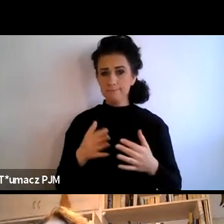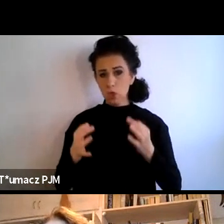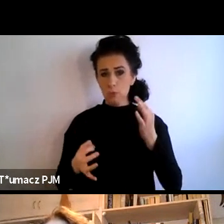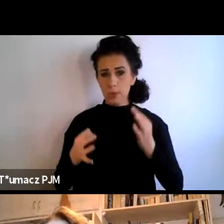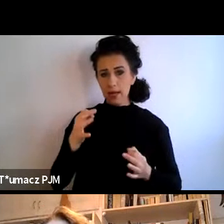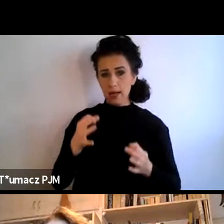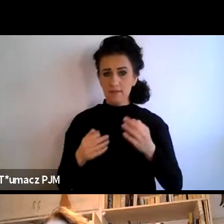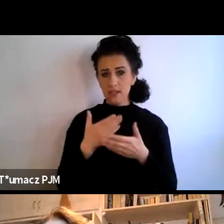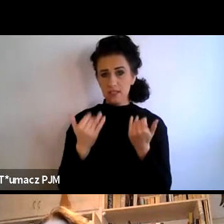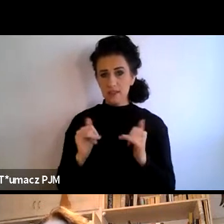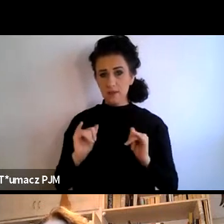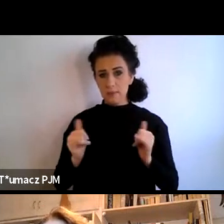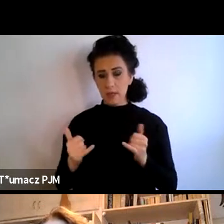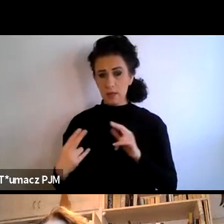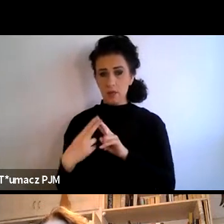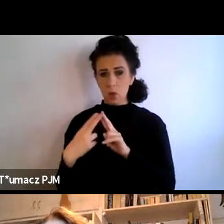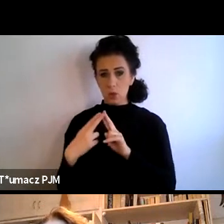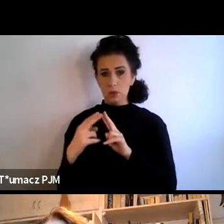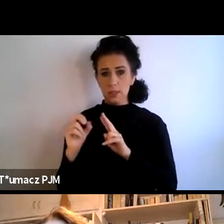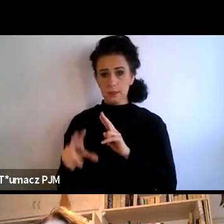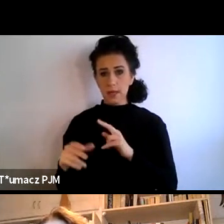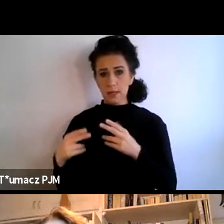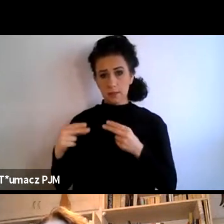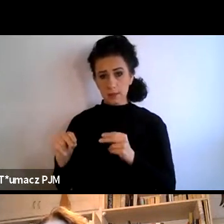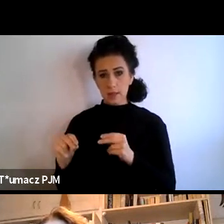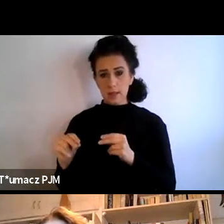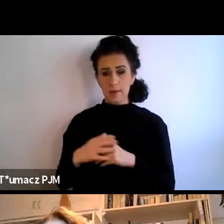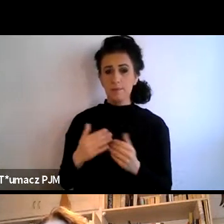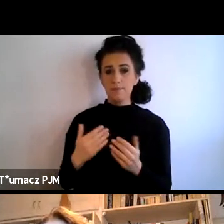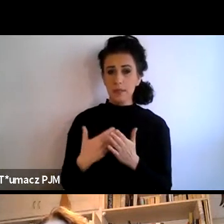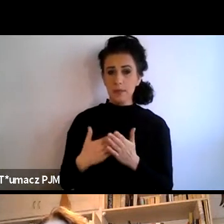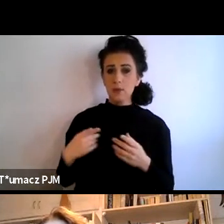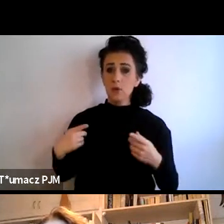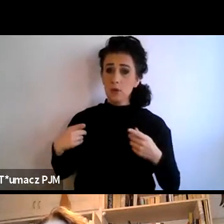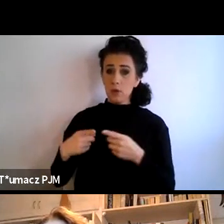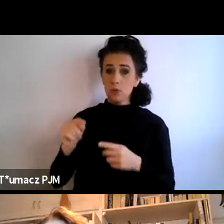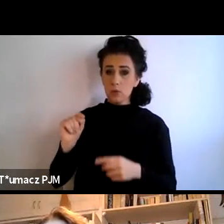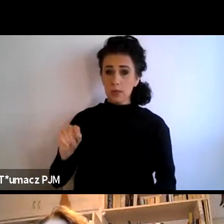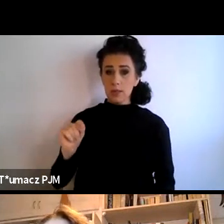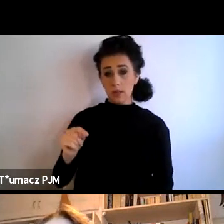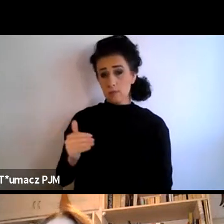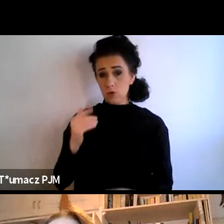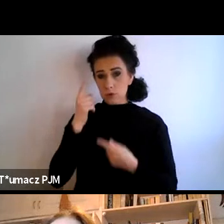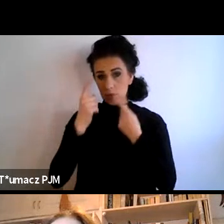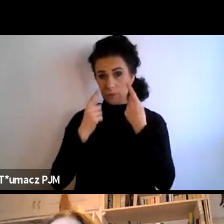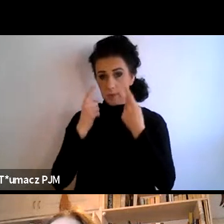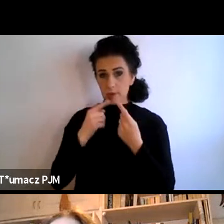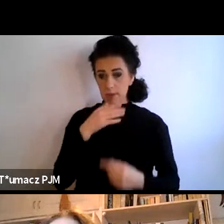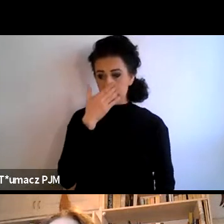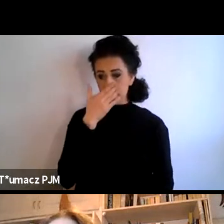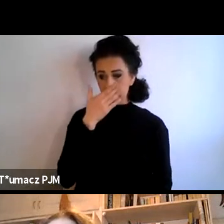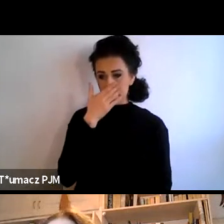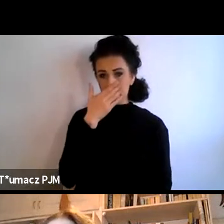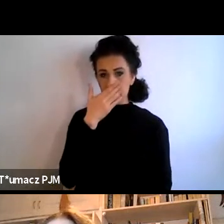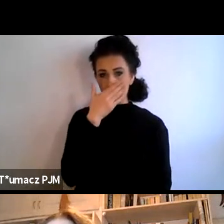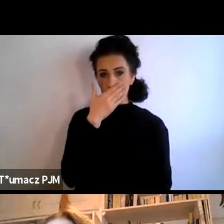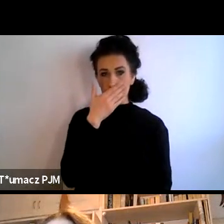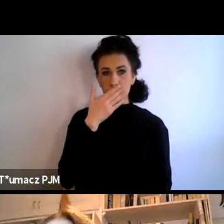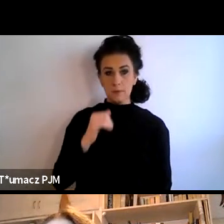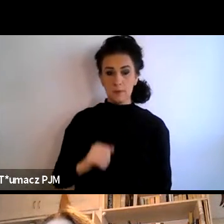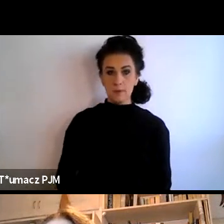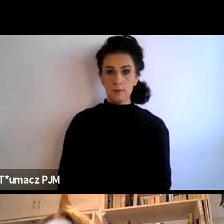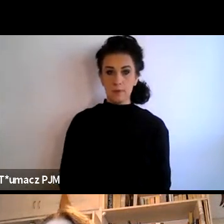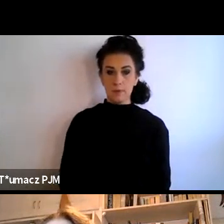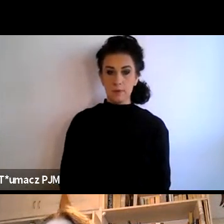tak, przed tymi kontaktami i no właśnie może w tym kierunku można by pomyśleć, jak tutaj wyjść naprzeciw tym oczekiwaniom,